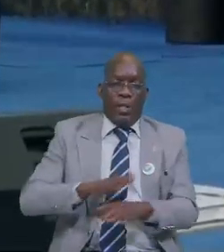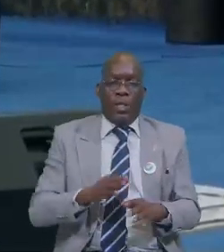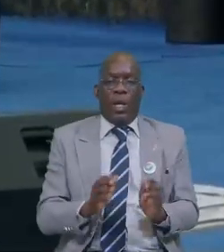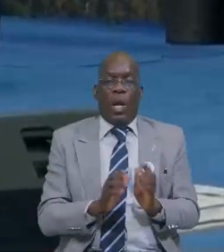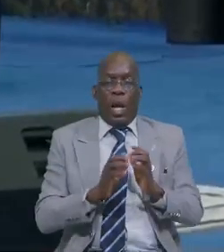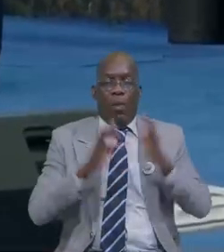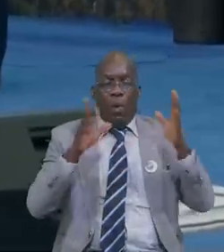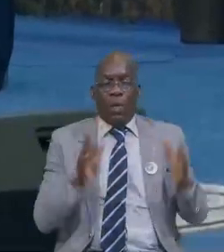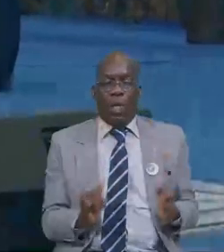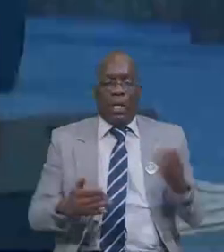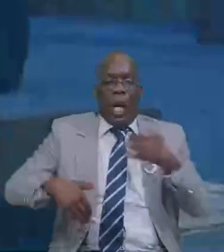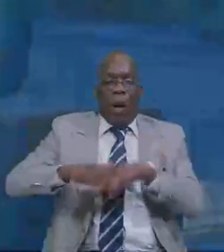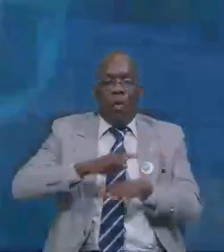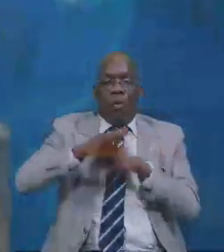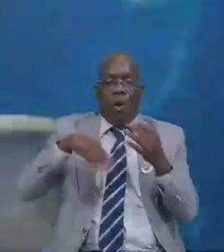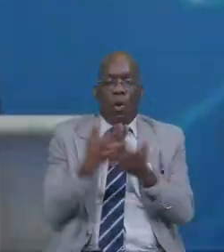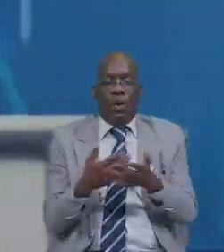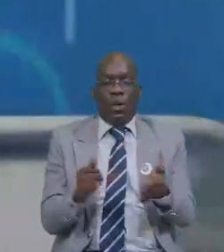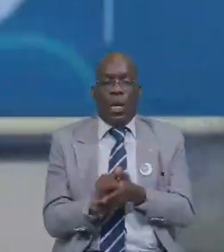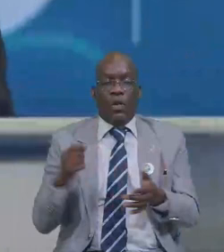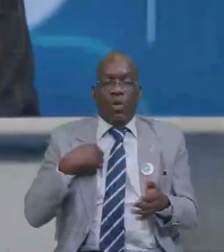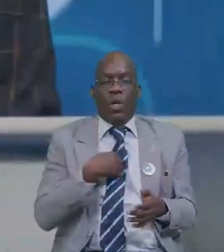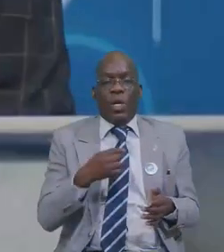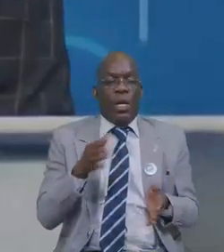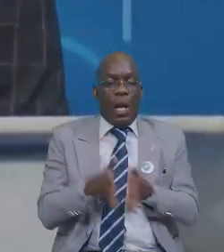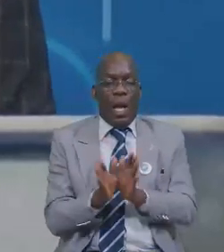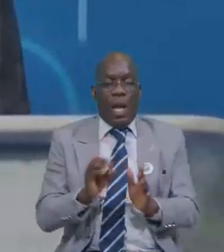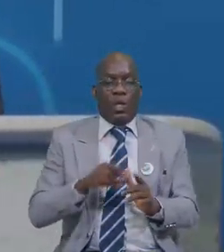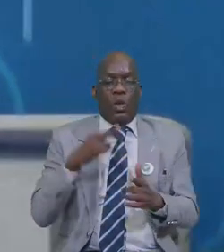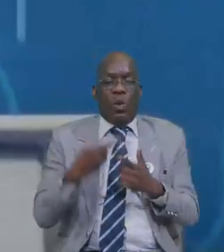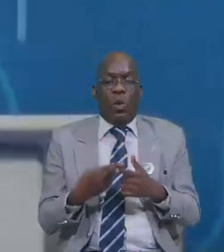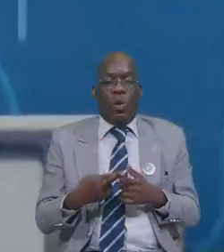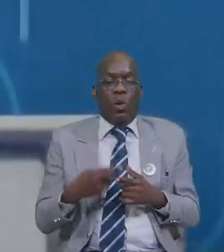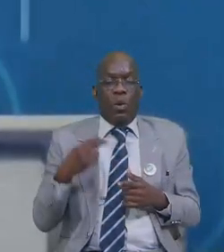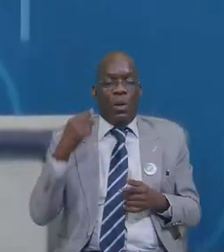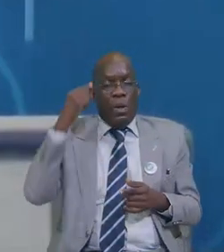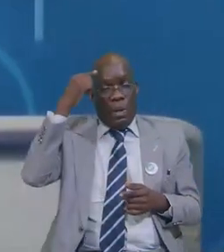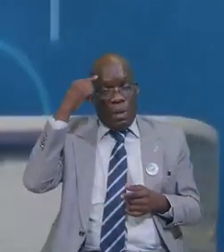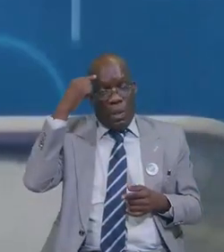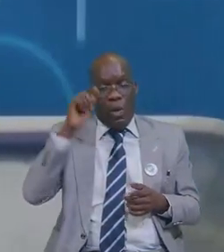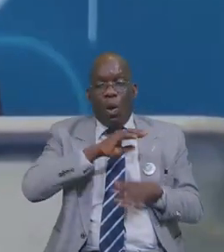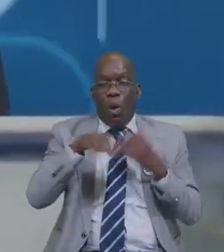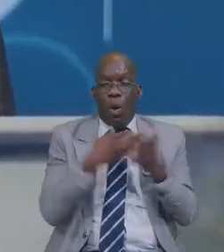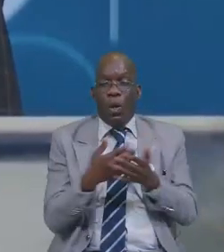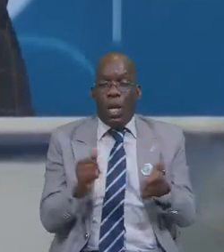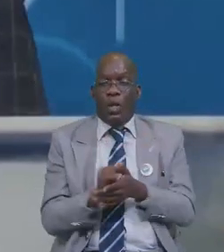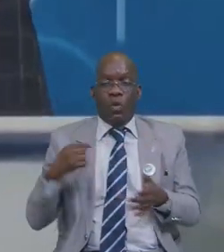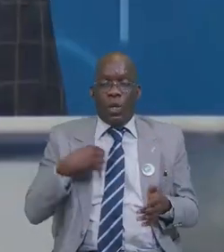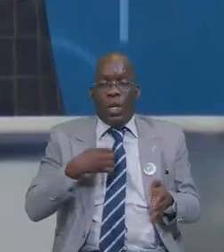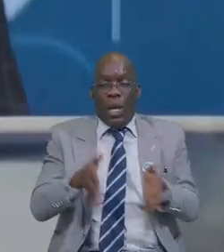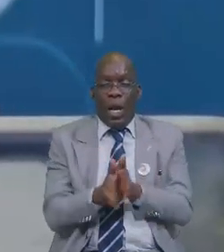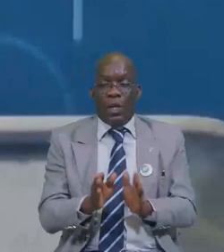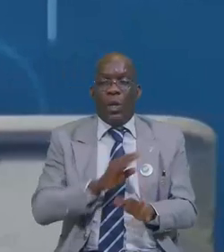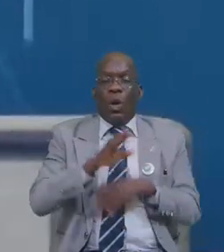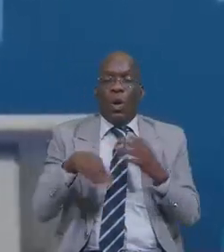agit infiniment au-delà de tout ce que nous demandons ou pensons. Toute chose, tout ce que nous demandons, tout